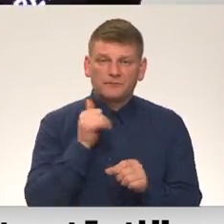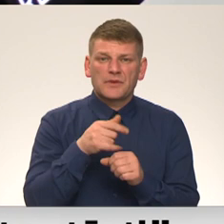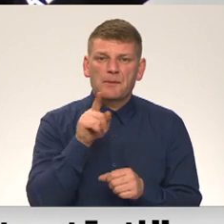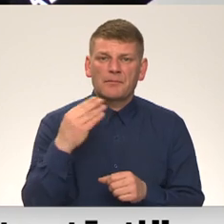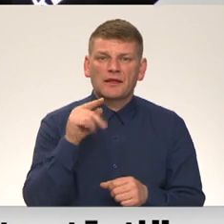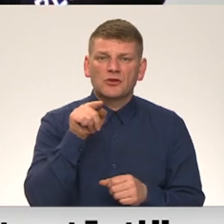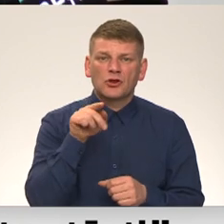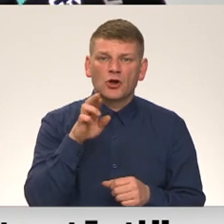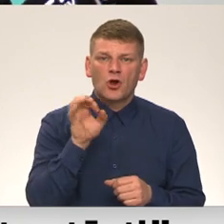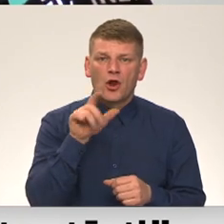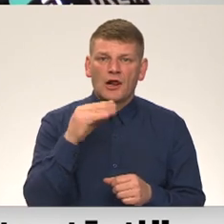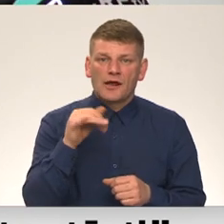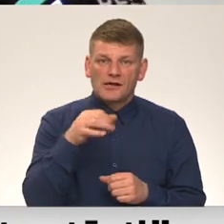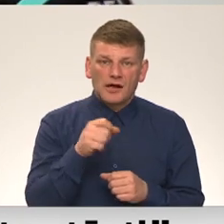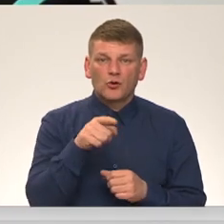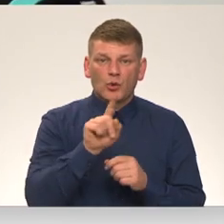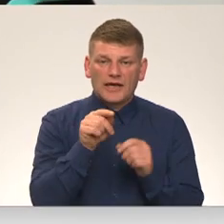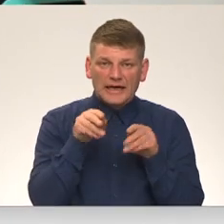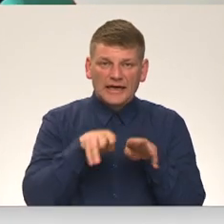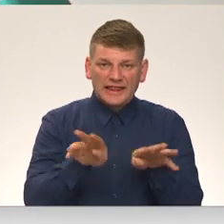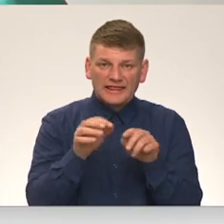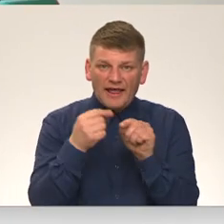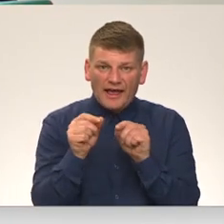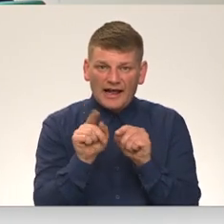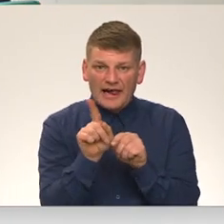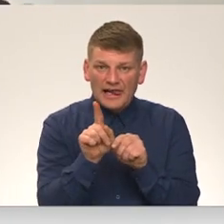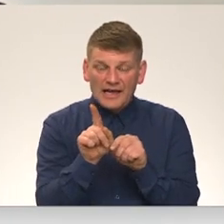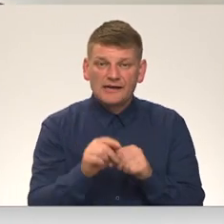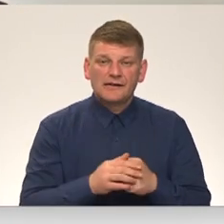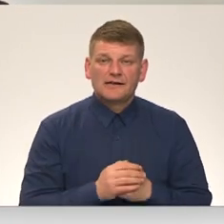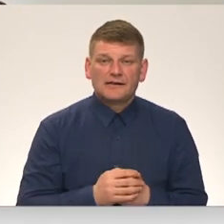petroleju, šeit ir degļi un